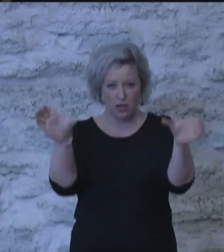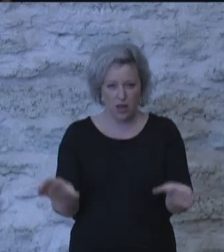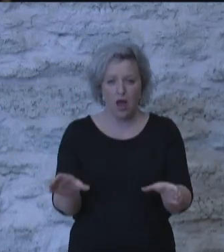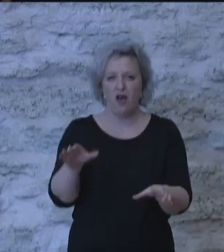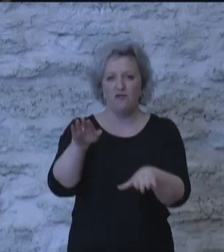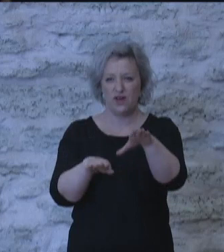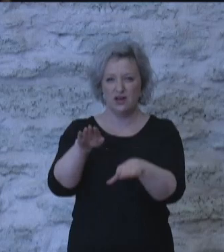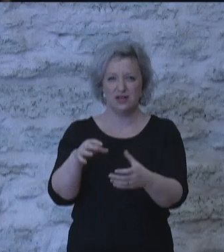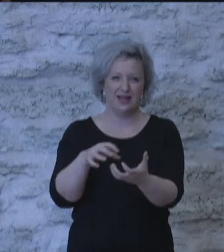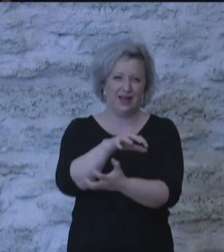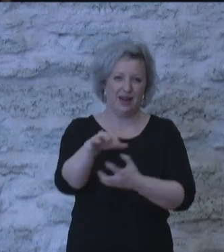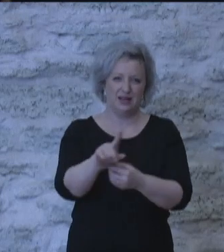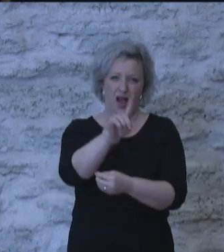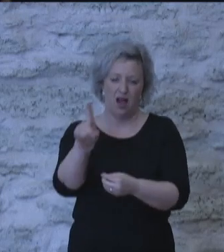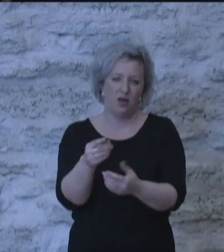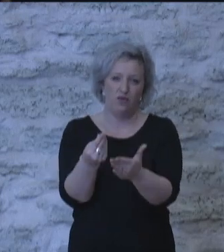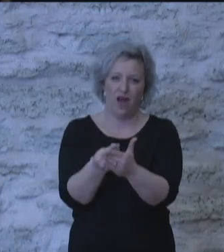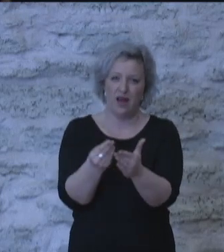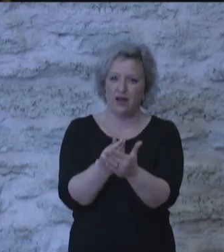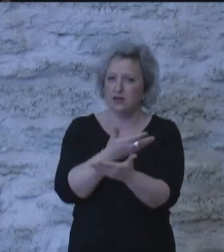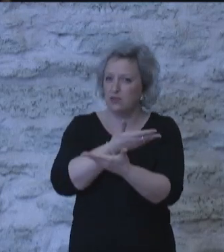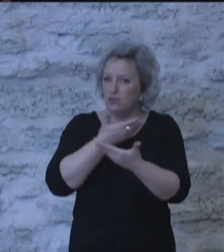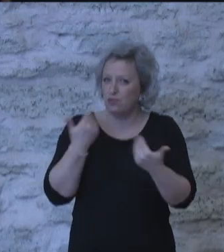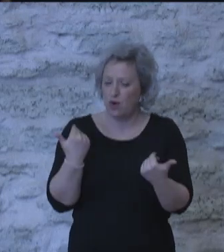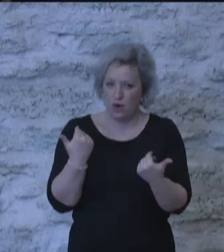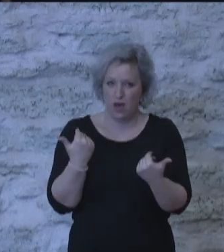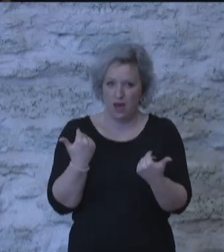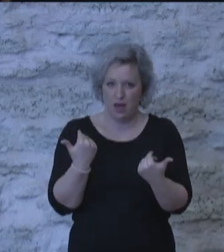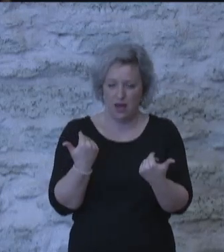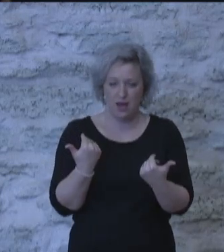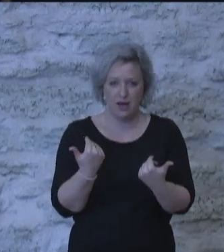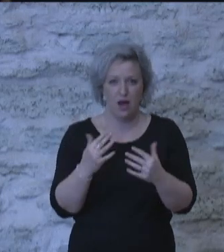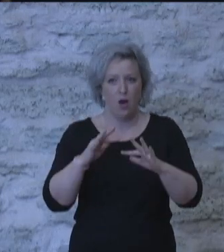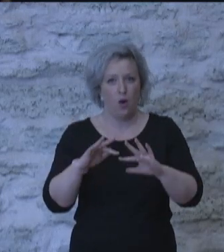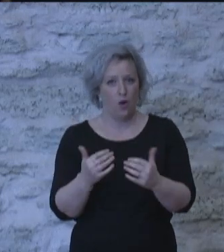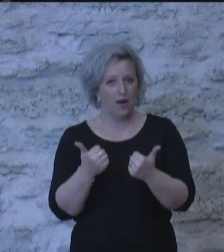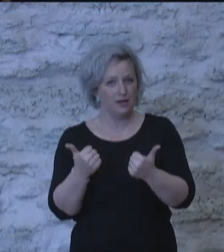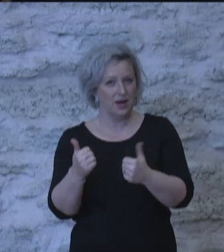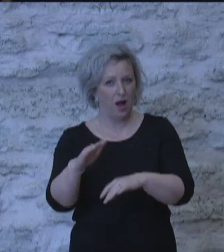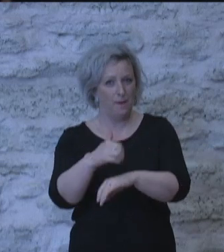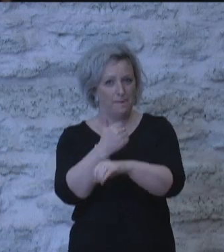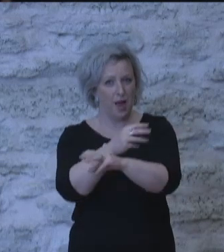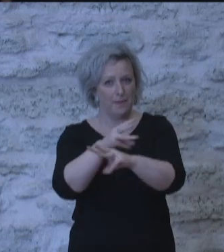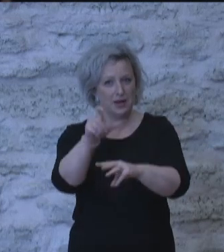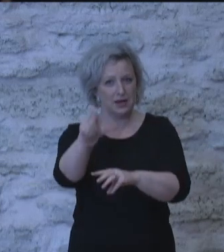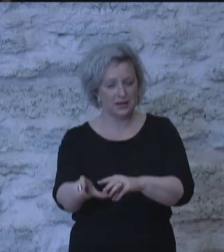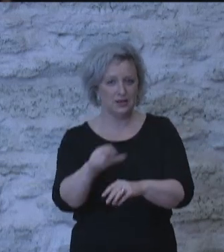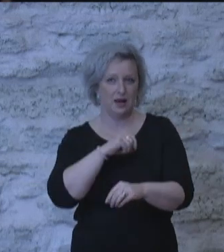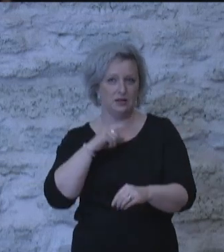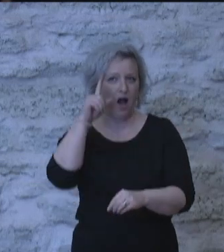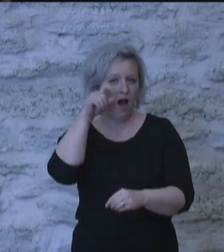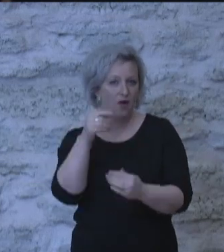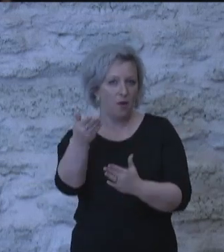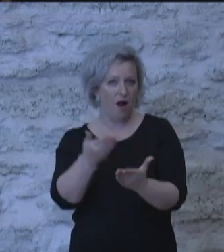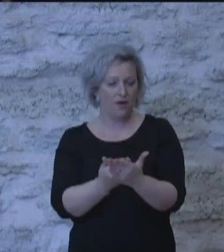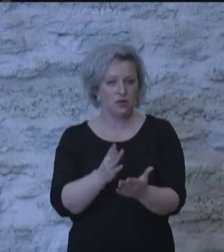väärikas. Ja väga hea olas kogu hära peaminister selle võrduse puhul oma sisuga tavaltaks. Punkt